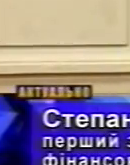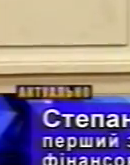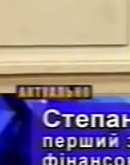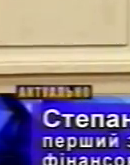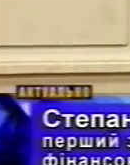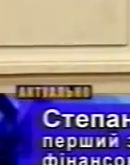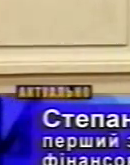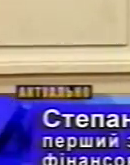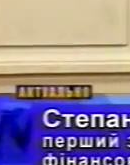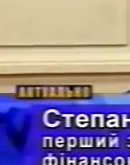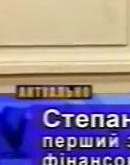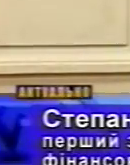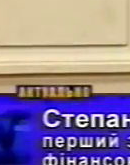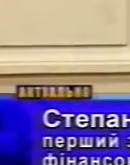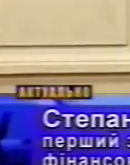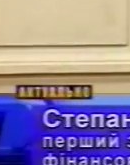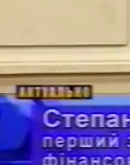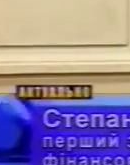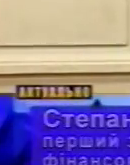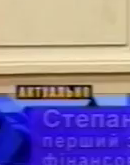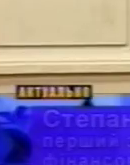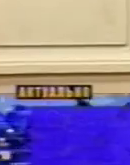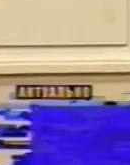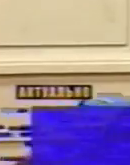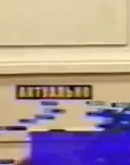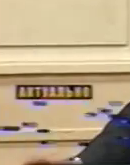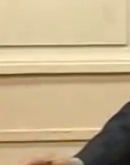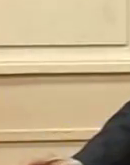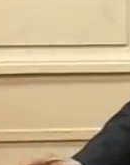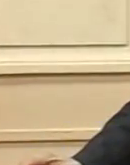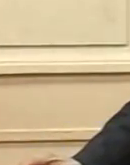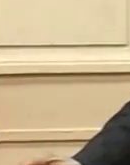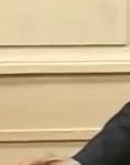зростають видатки соціального спрямування,